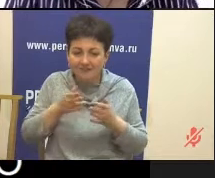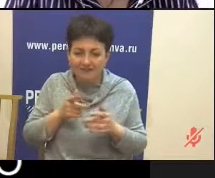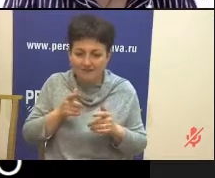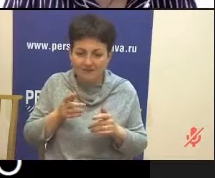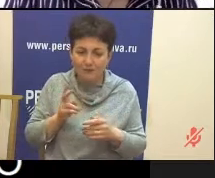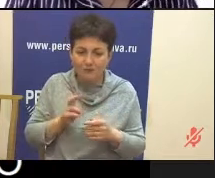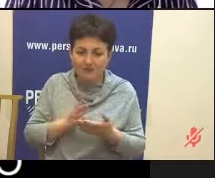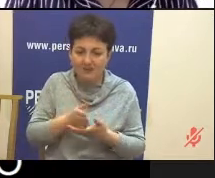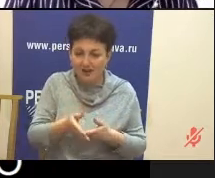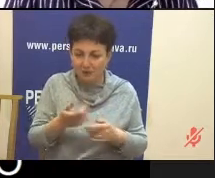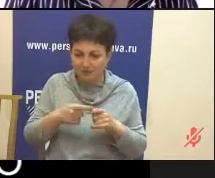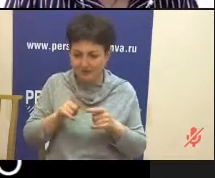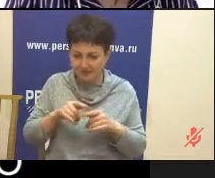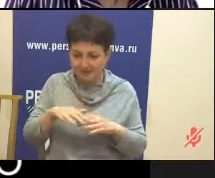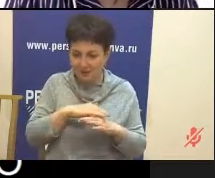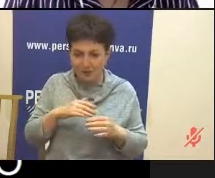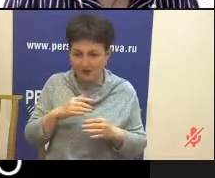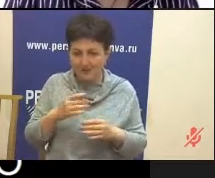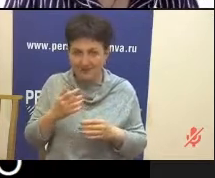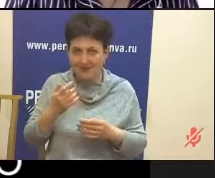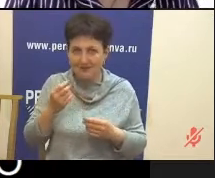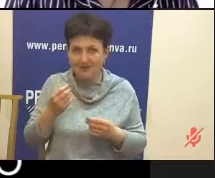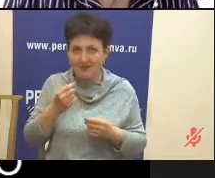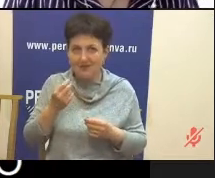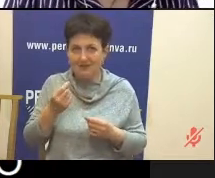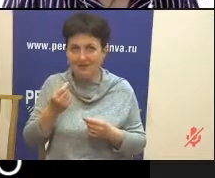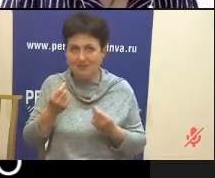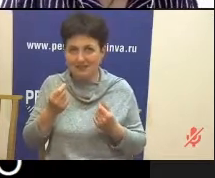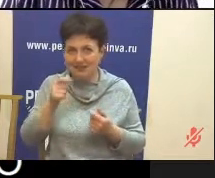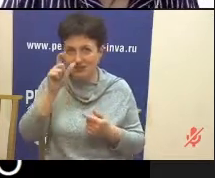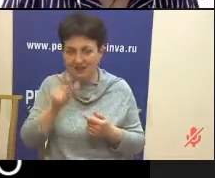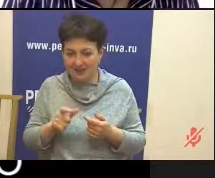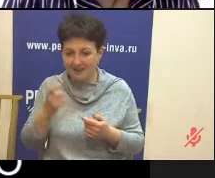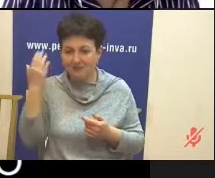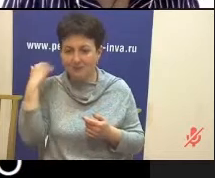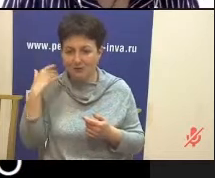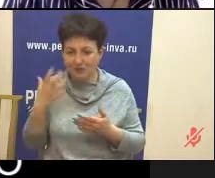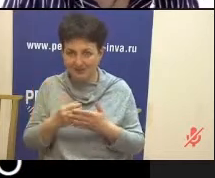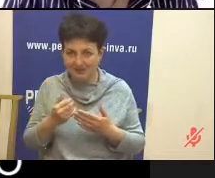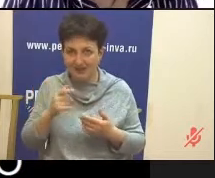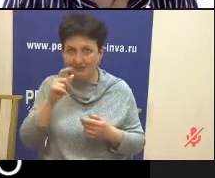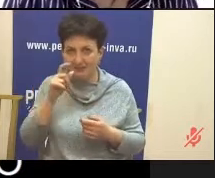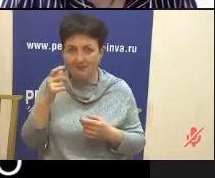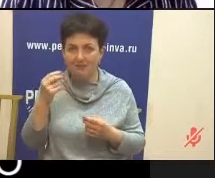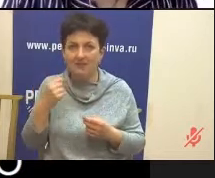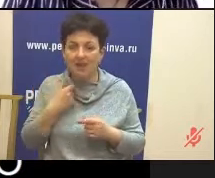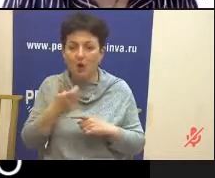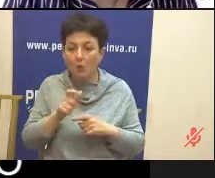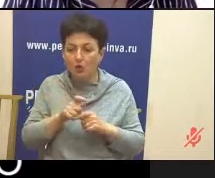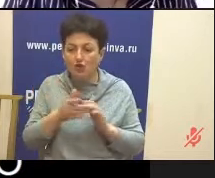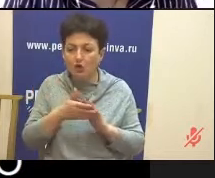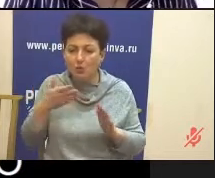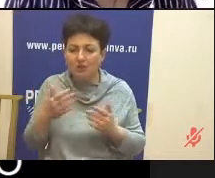этапе, когда я только вхожу в это поле, будучи таким опытным бизнес-человеком, прежде всего, в